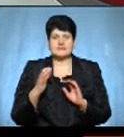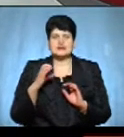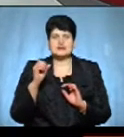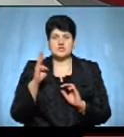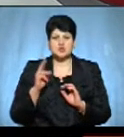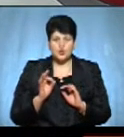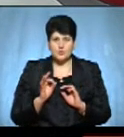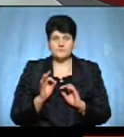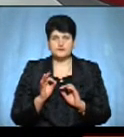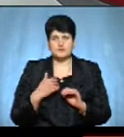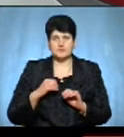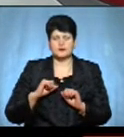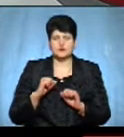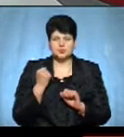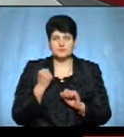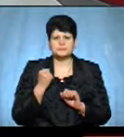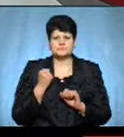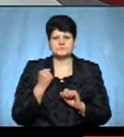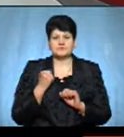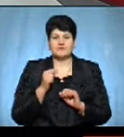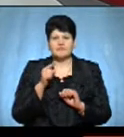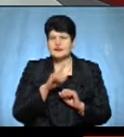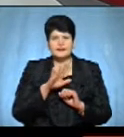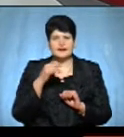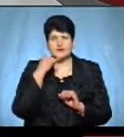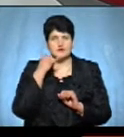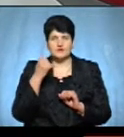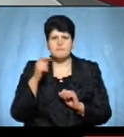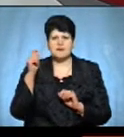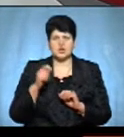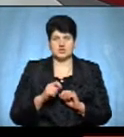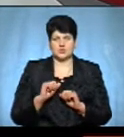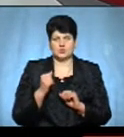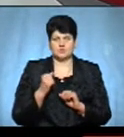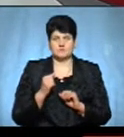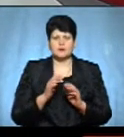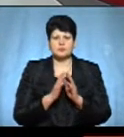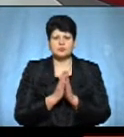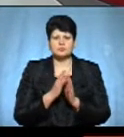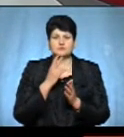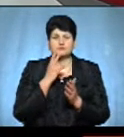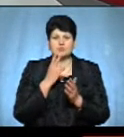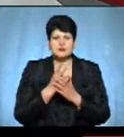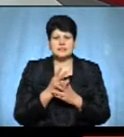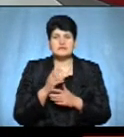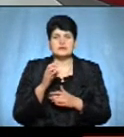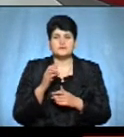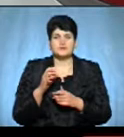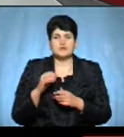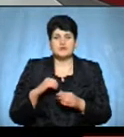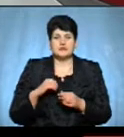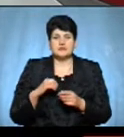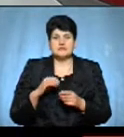Сашко Капінос, мій побратим Кремінь, він не телефонував, приїжджай, друже. Ми попросимо режисерів нам показати Сашка Капіноса. У нас